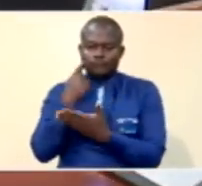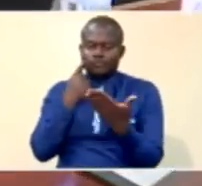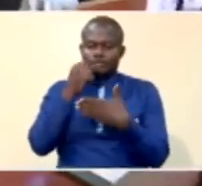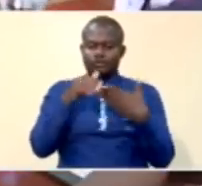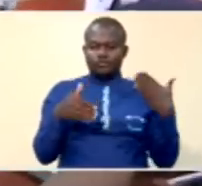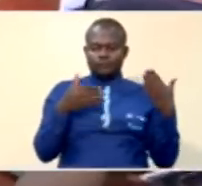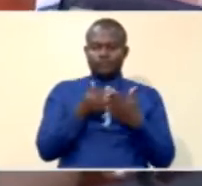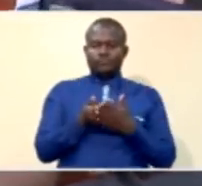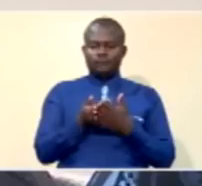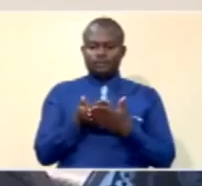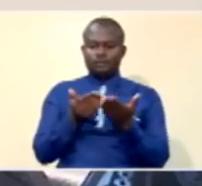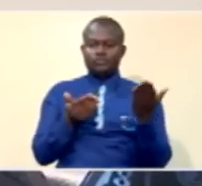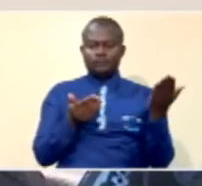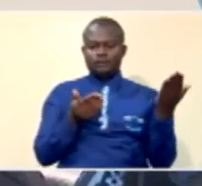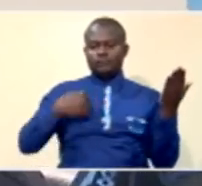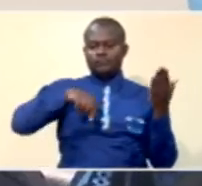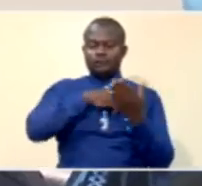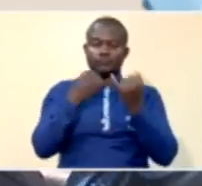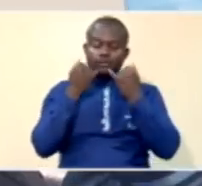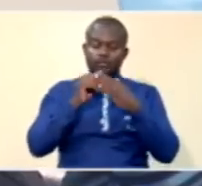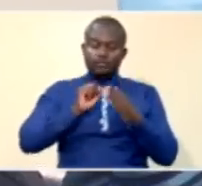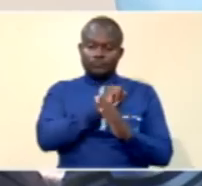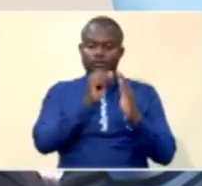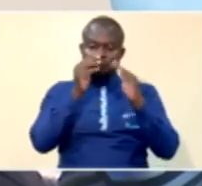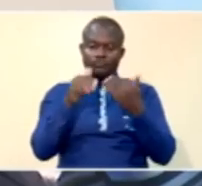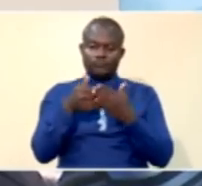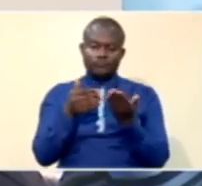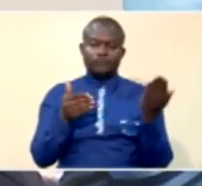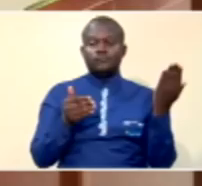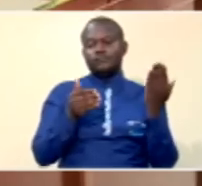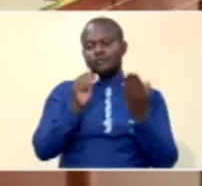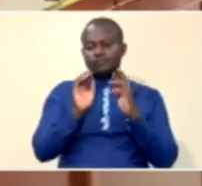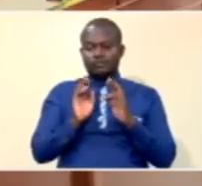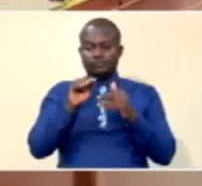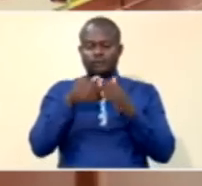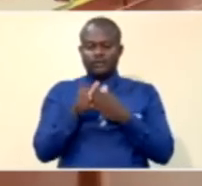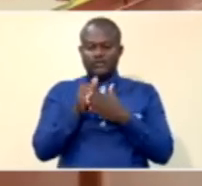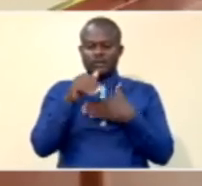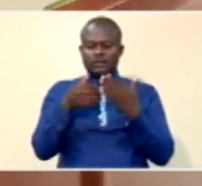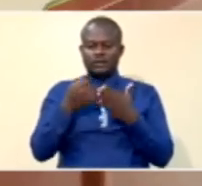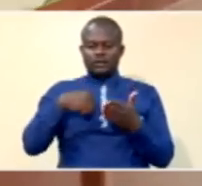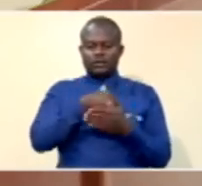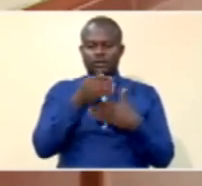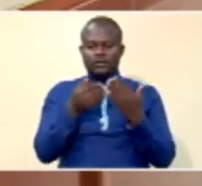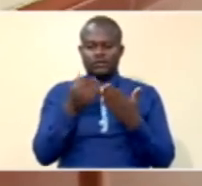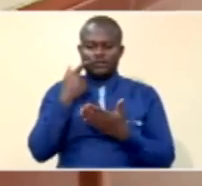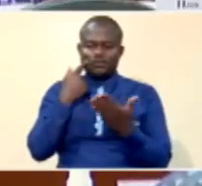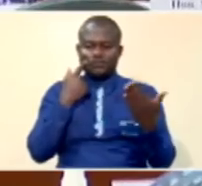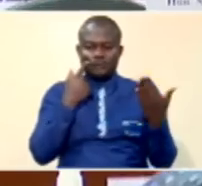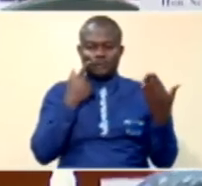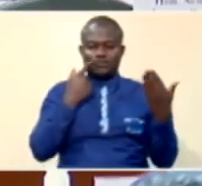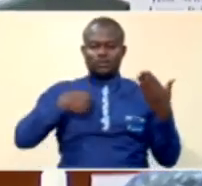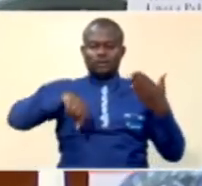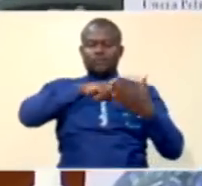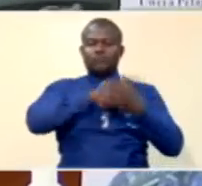wa polisi y'u Rwanda IGP Dan Munyuza yabwiye abasenateri ko ikizere abaturage bagirira uru rwego rwa polisi giterwa no gufatanya nabo mu bikorwa byabo